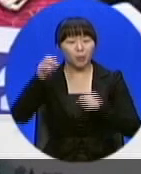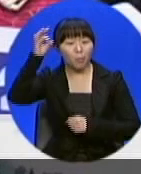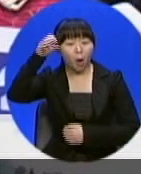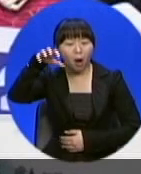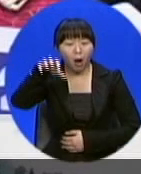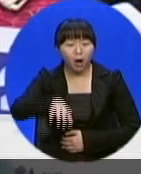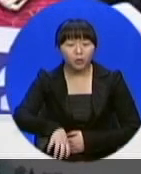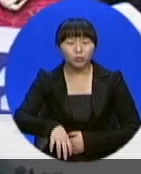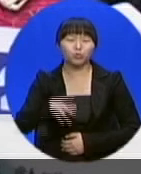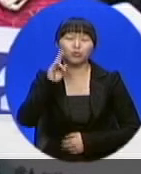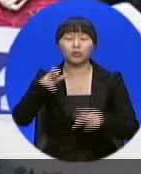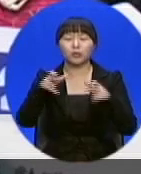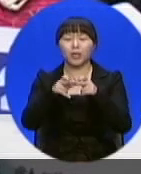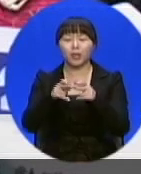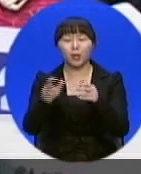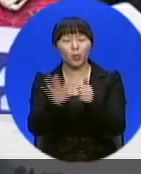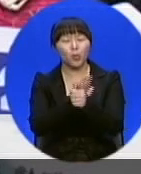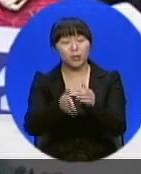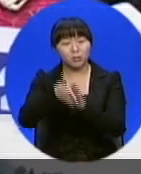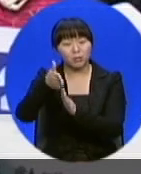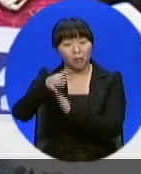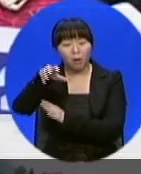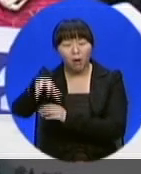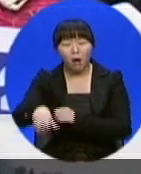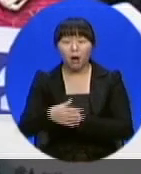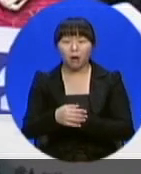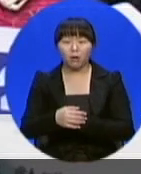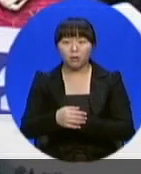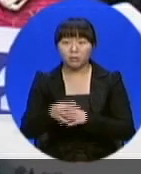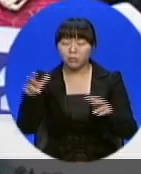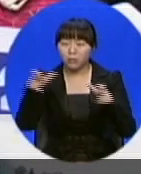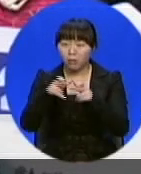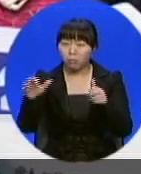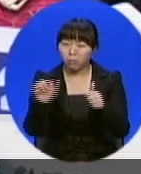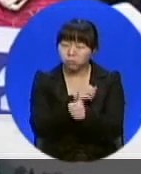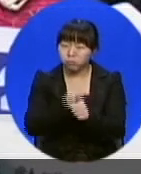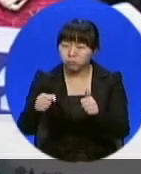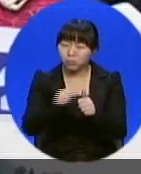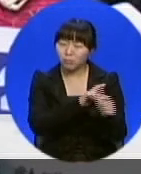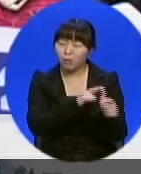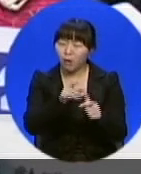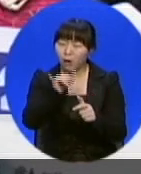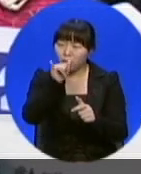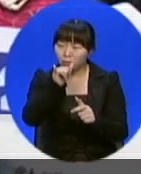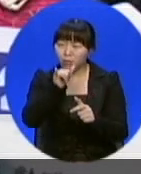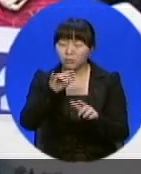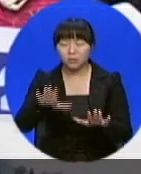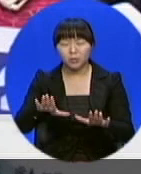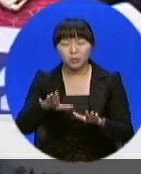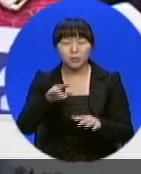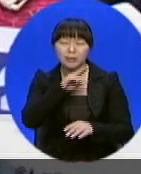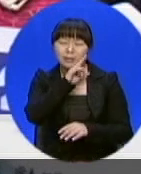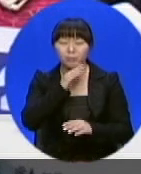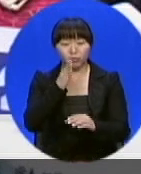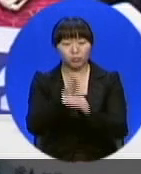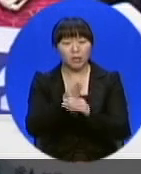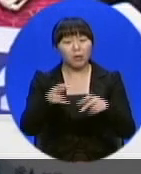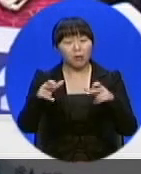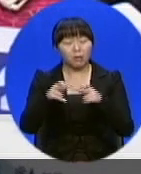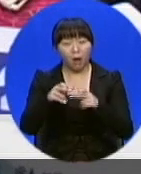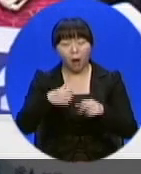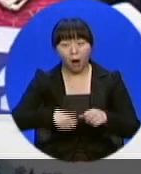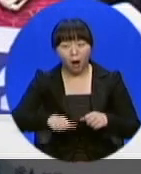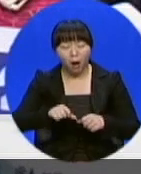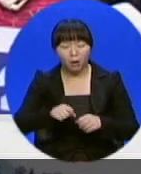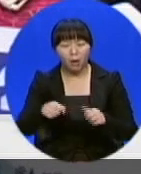중증장애인 요양시설인 다솜이집이 입소장애인을 학대하고 폭행했다는 논란으로 내홍을 겪고 있습니다. 자녀가 학대를